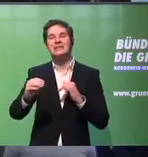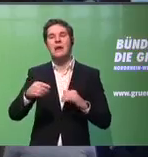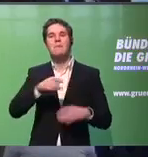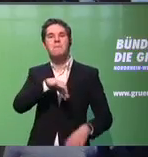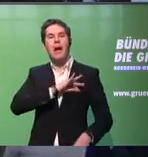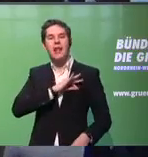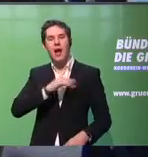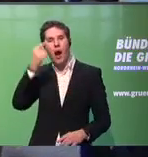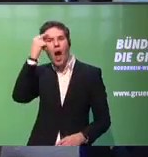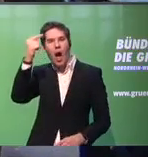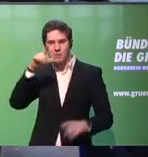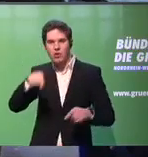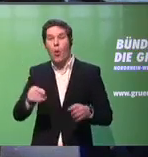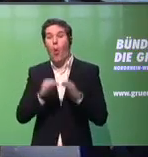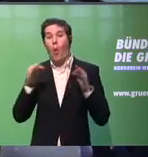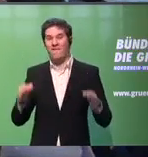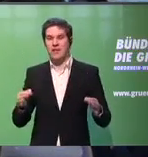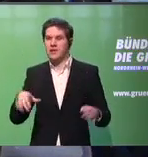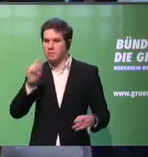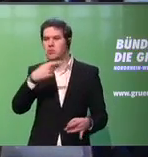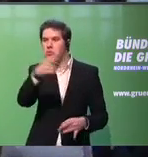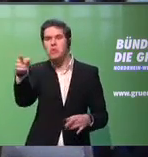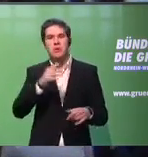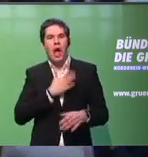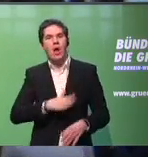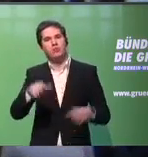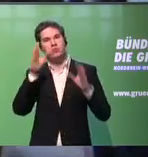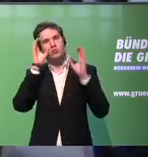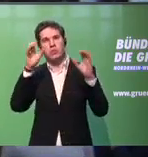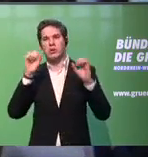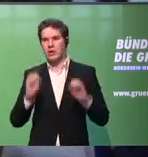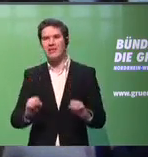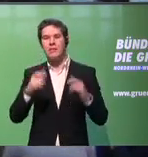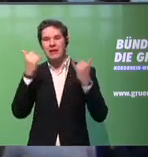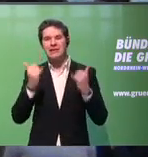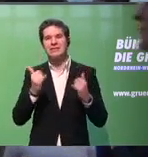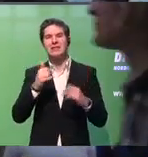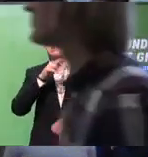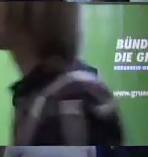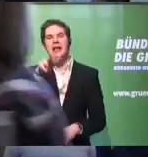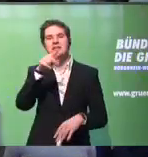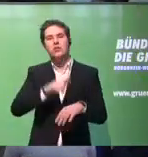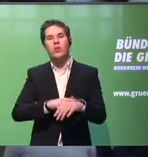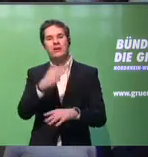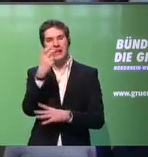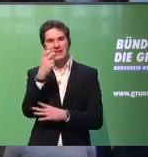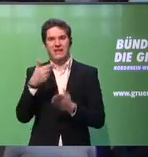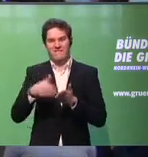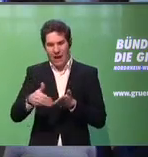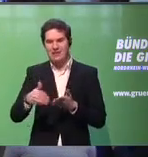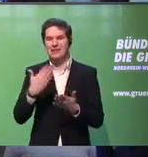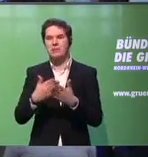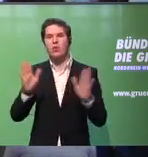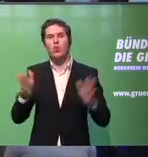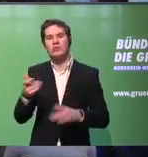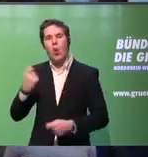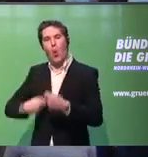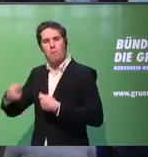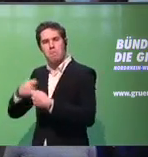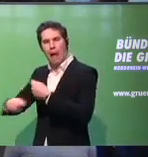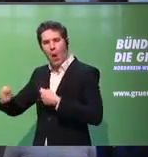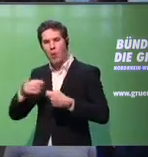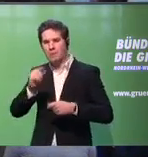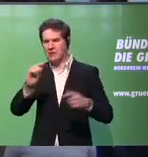Ihr könnt gerne noch weiter mitdiskutieren. Aber wir müssen jetzt, weil es um 13.30 Uhr weitergeht, jetzt hier eine kleine Umbaupause machen.